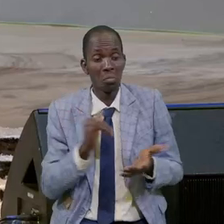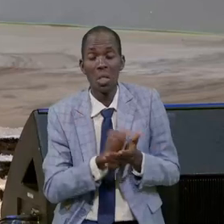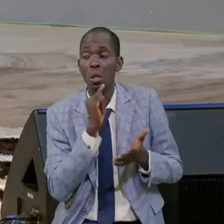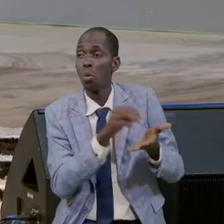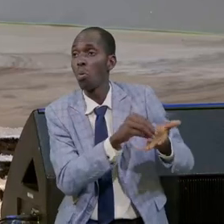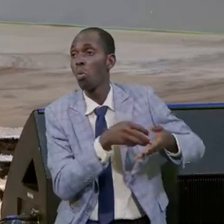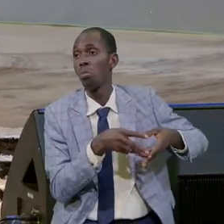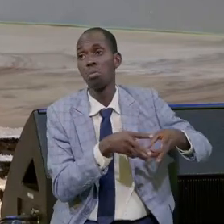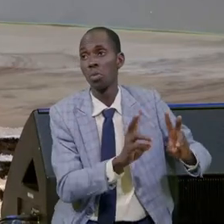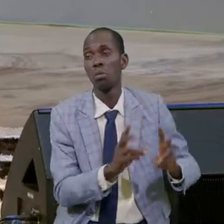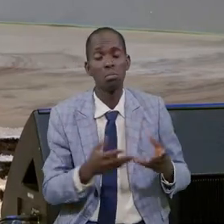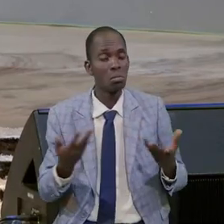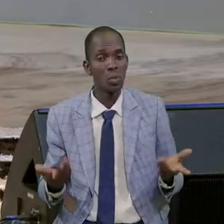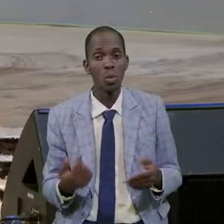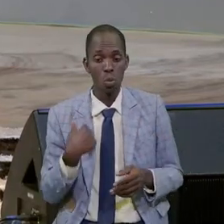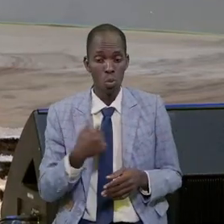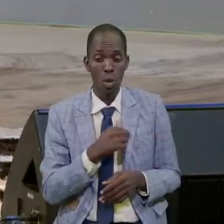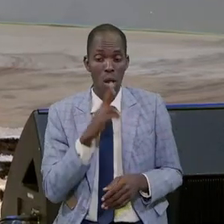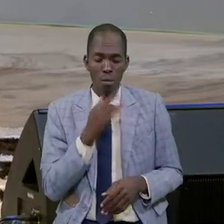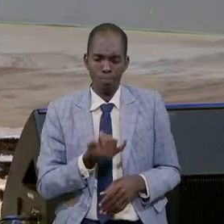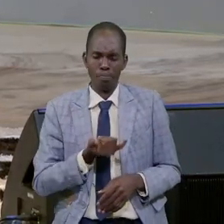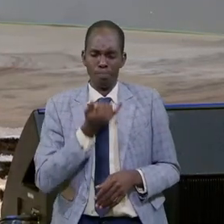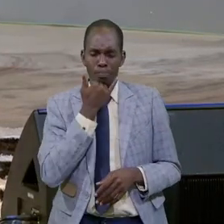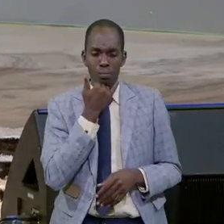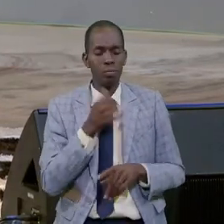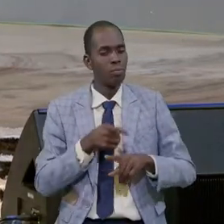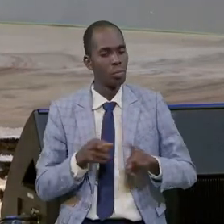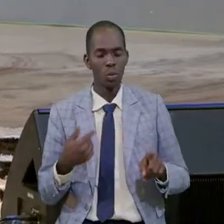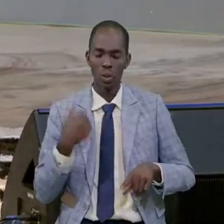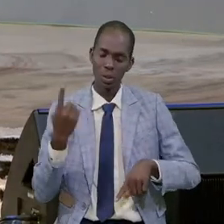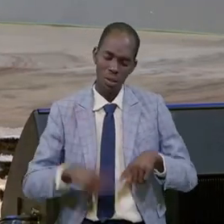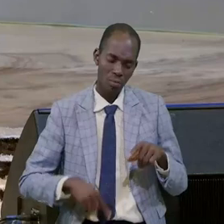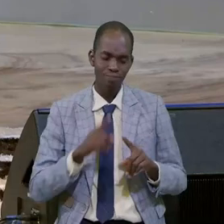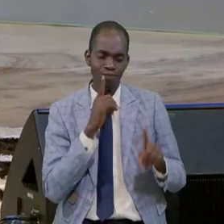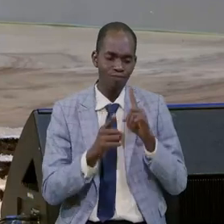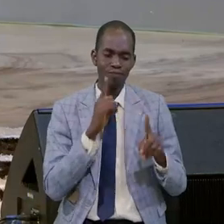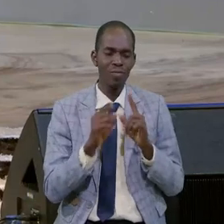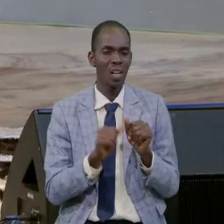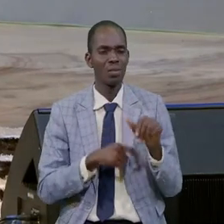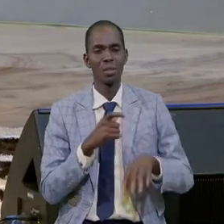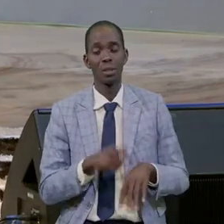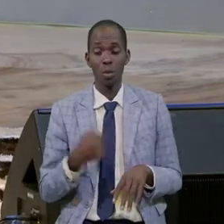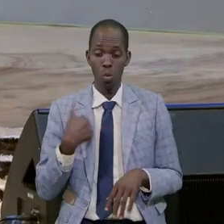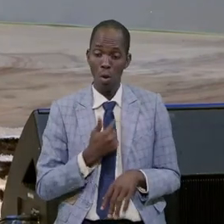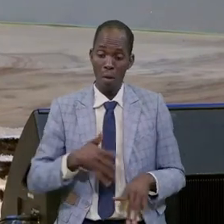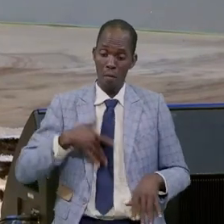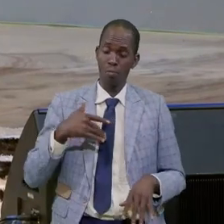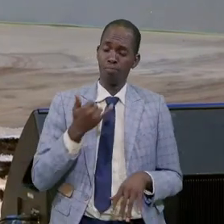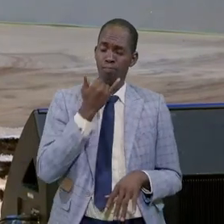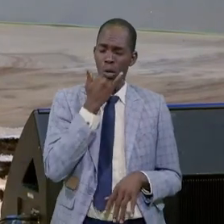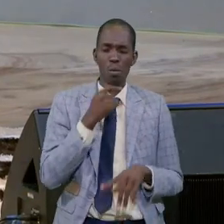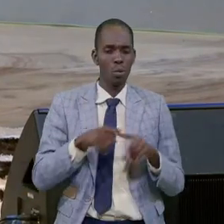ouais, c'est sa manière d'agir. Quoique blessé, on ne peut pas en parler, on ne peut pas parler à tout moment. Quoique nous